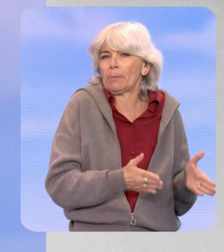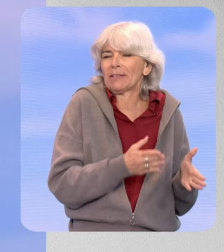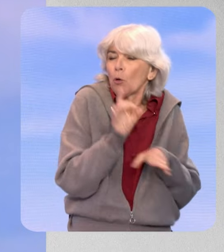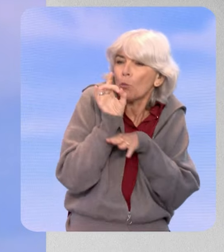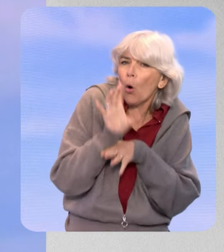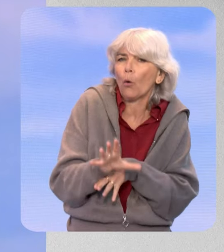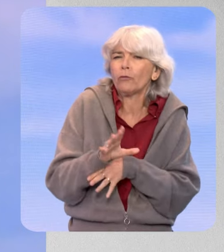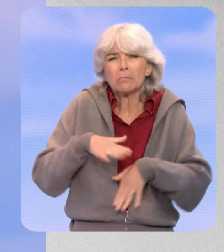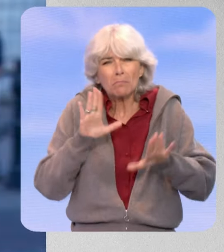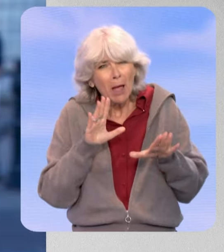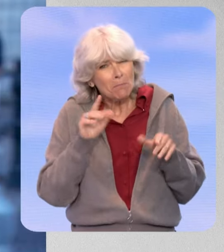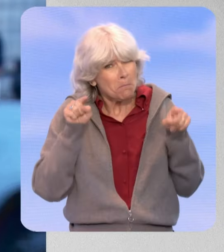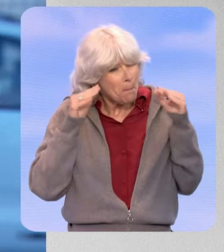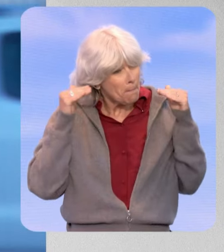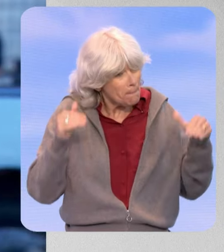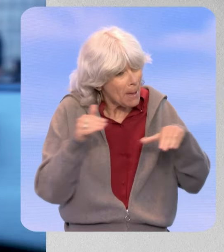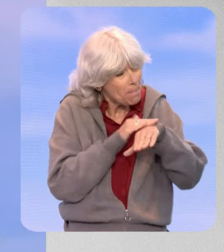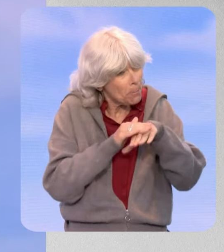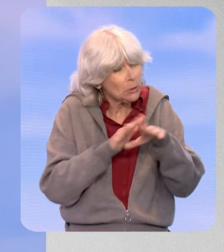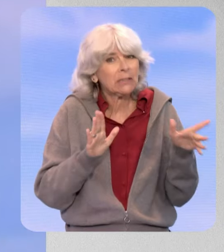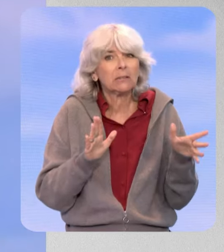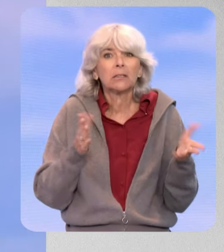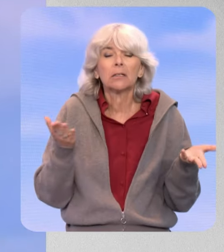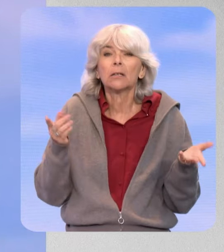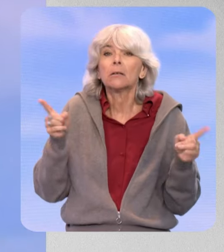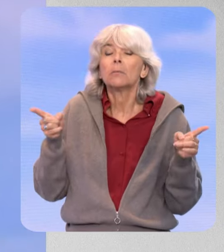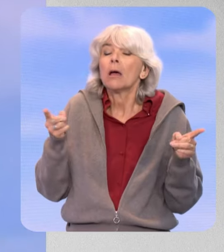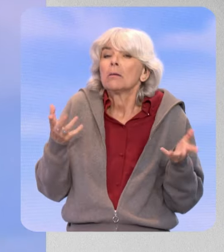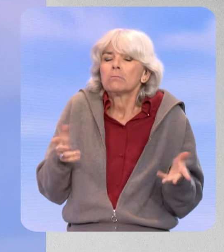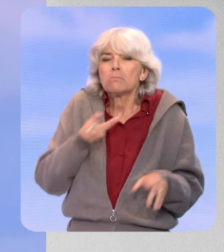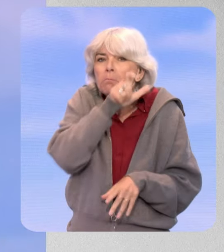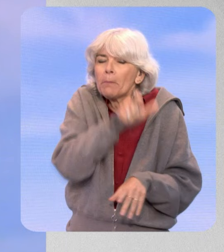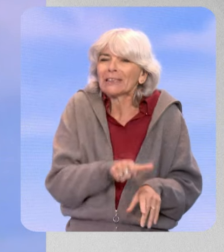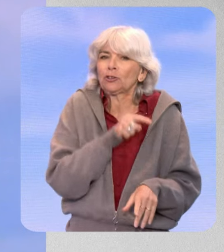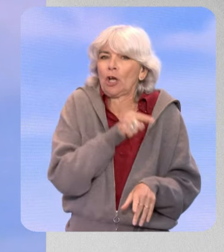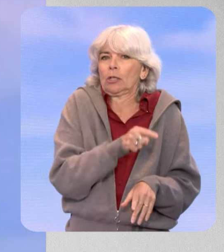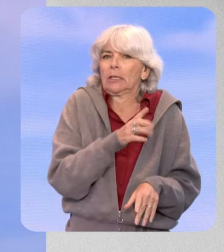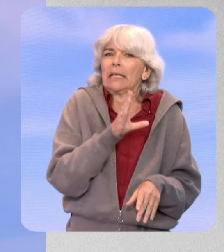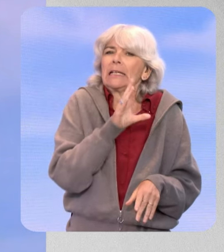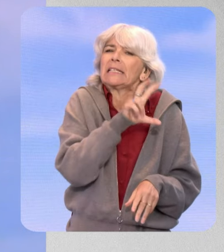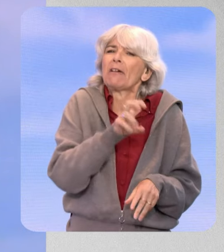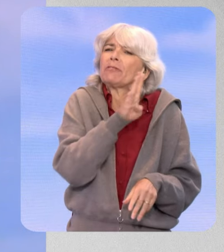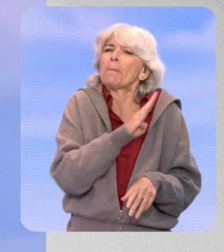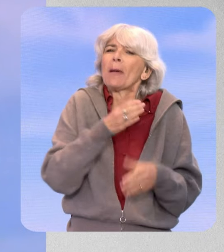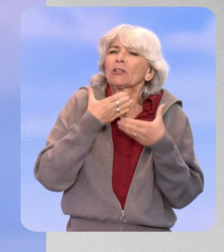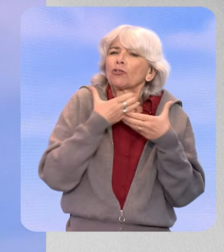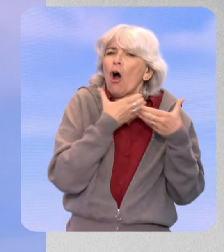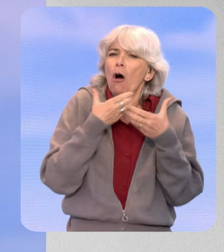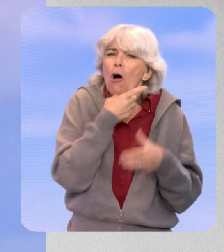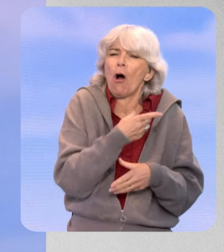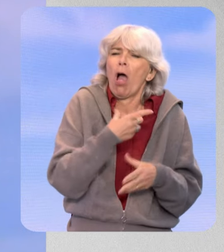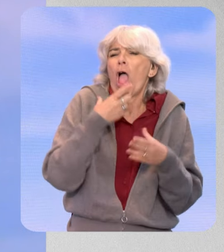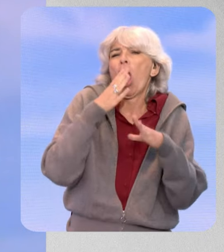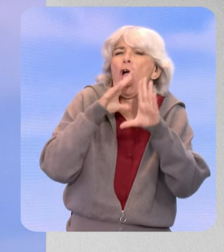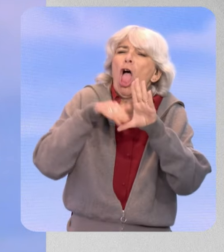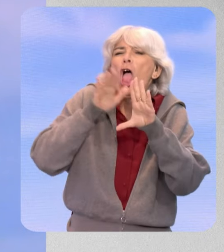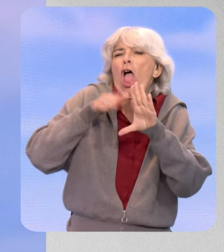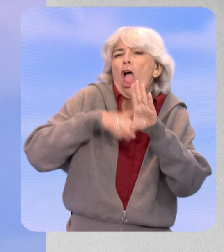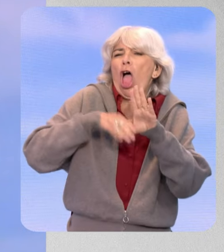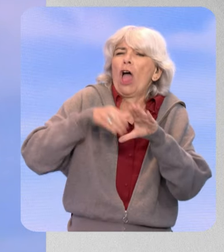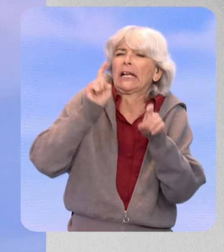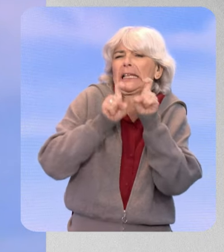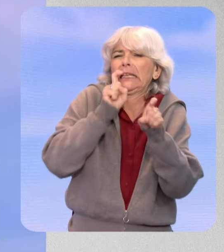refusait d'entendre... Même s'il appliquait la même politique, Monsieur Jacobelli. Mais comment voulez-vous que quelqu'un qui a passé sa vie à déblatérer sur le